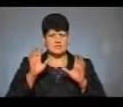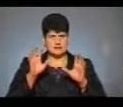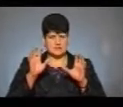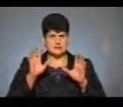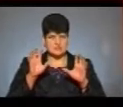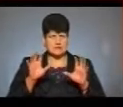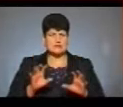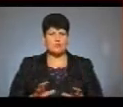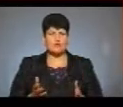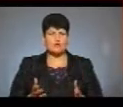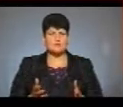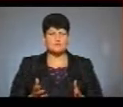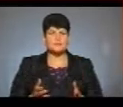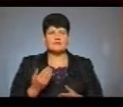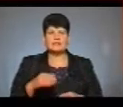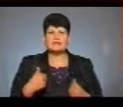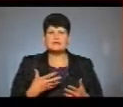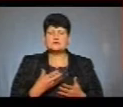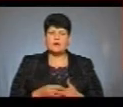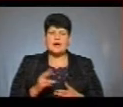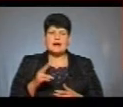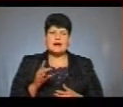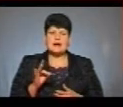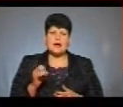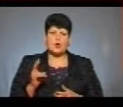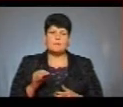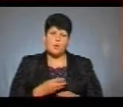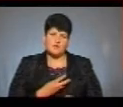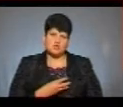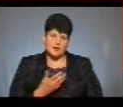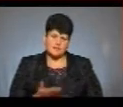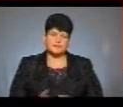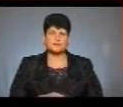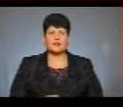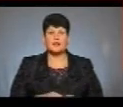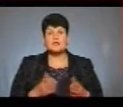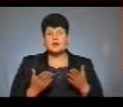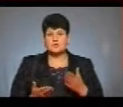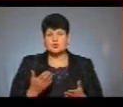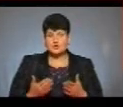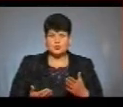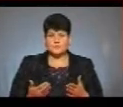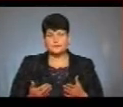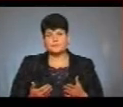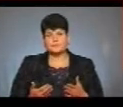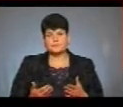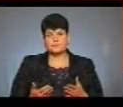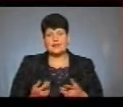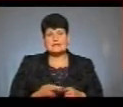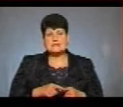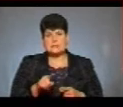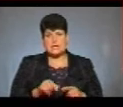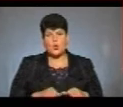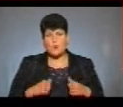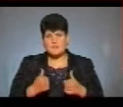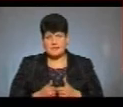От ви подали вже свої рекомендації. Все ж таки, Побажання. Все ж таки, якщо цей комітет